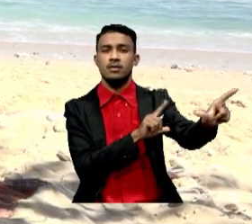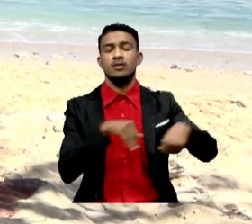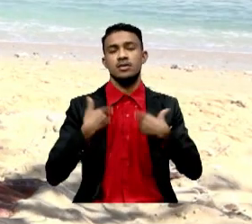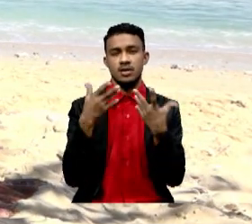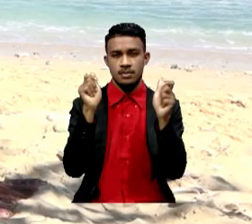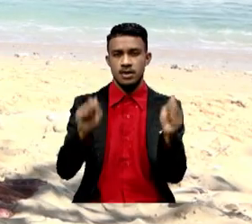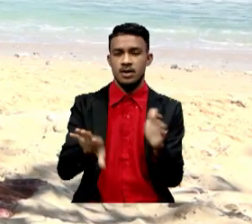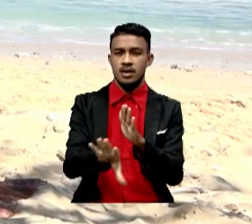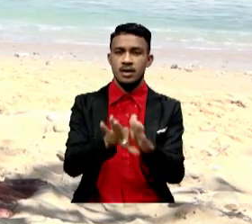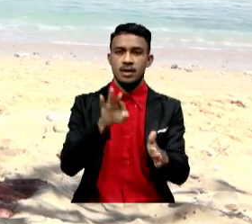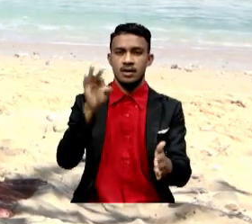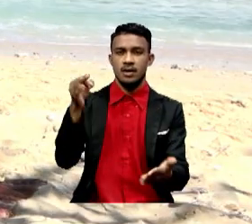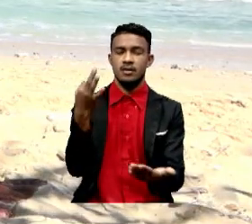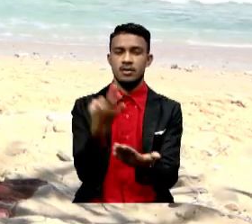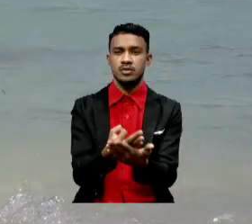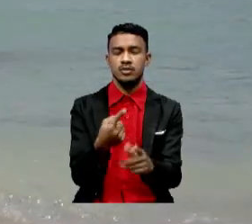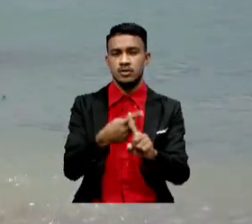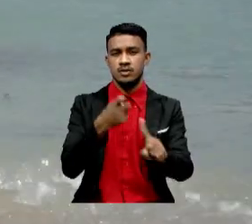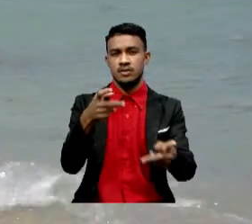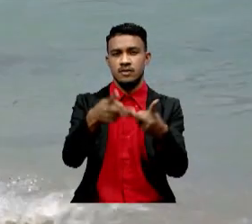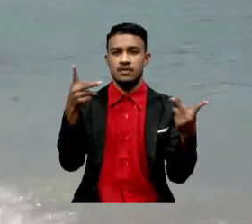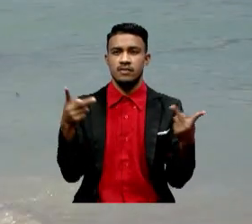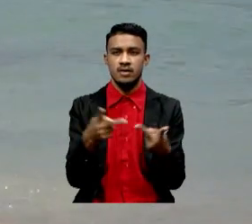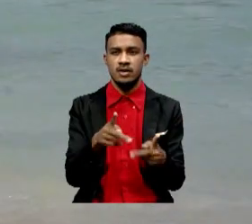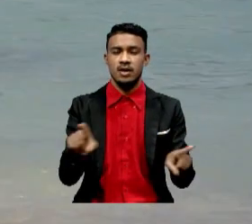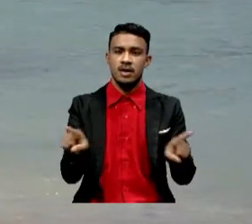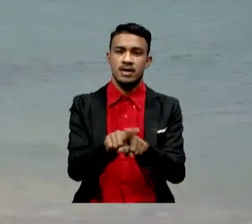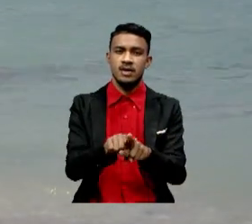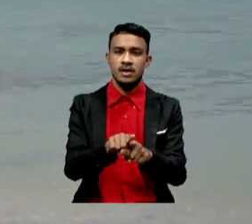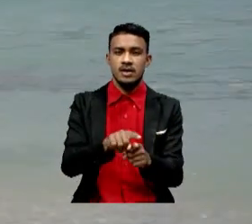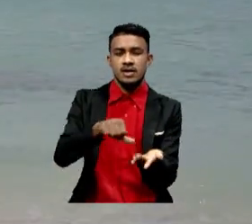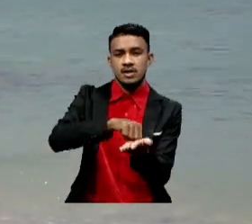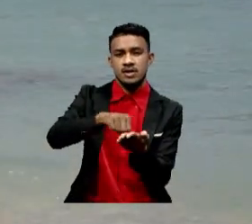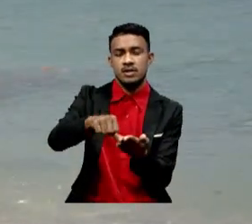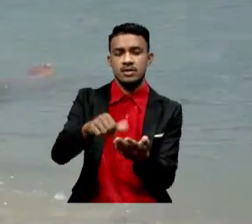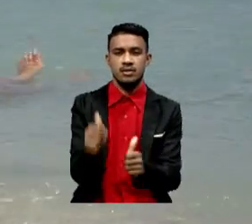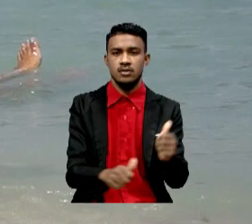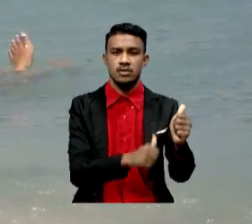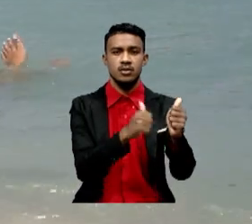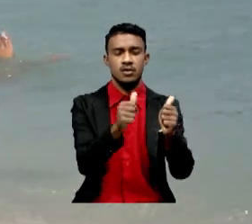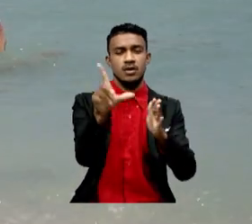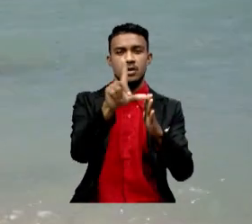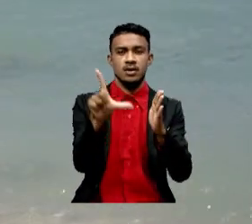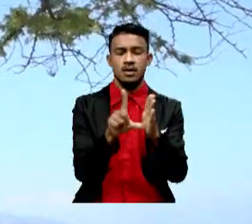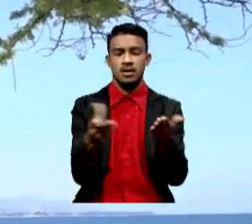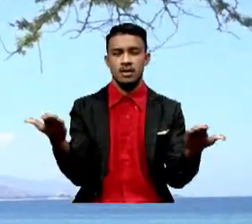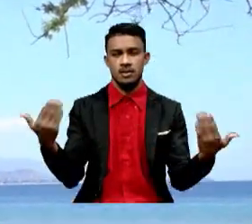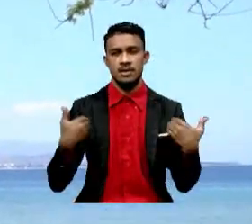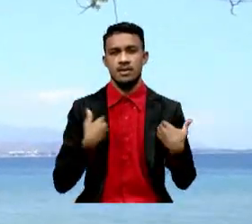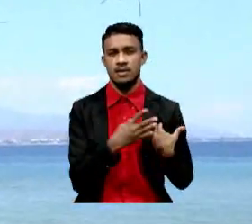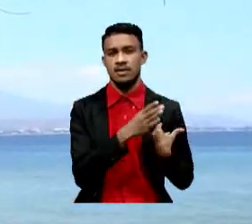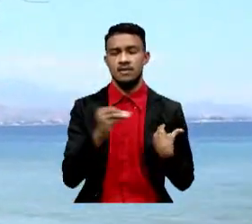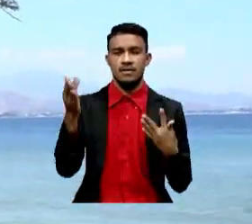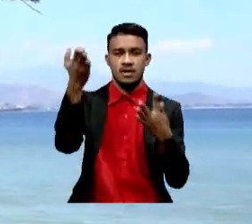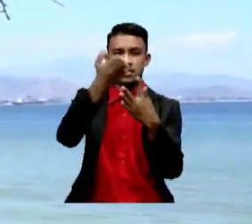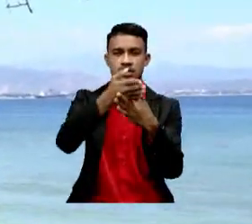husi fatin ne. Hanesan implementa tiketi ho montante tuir padrão, nebe iha, banghira asesu iha